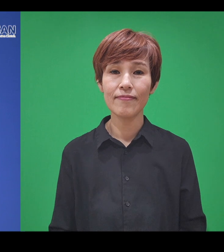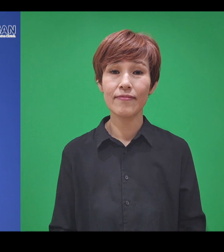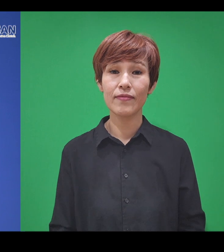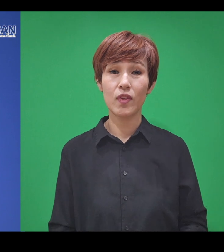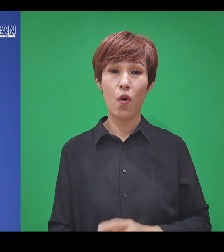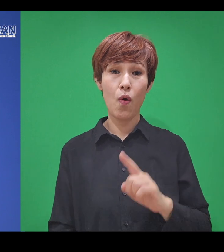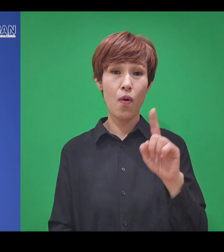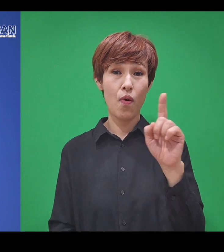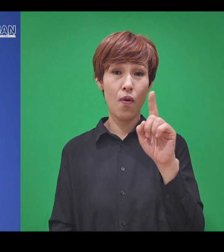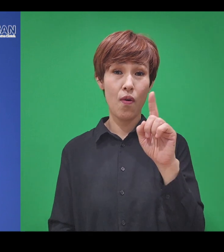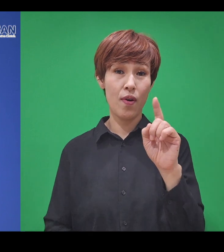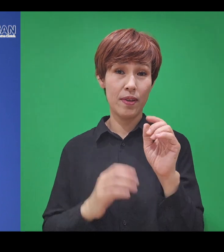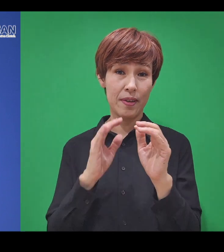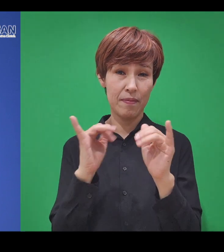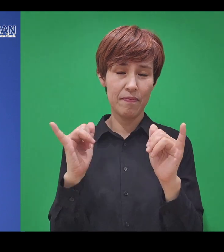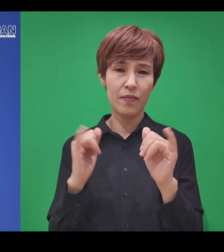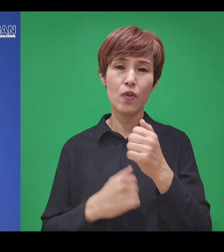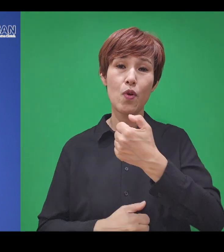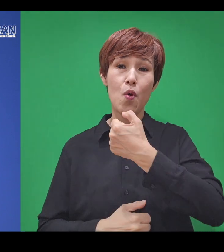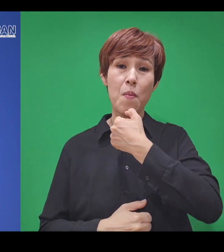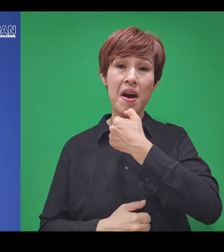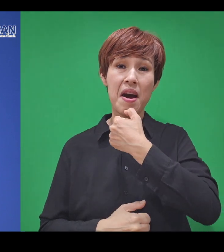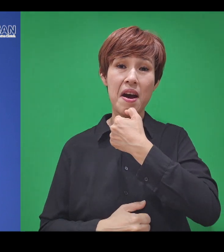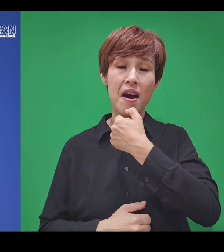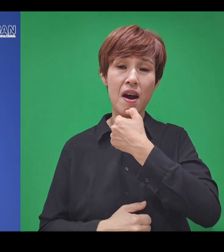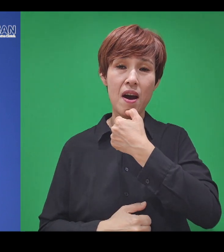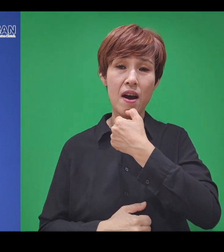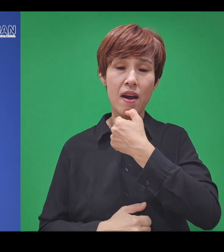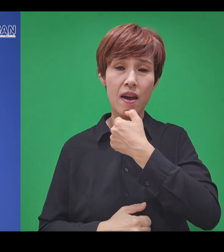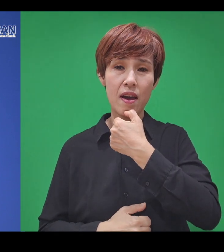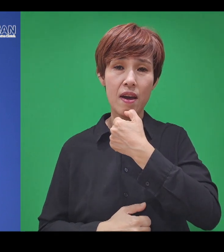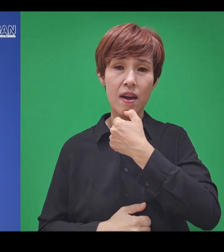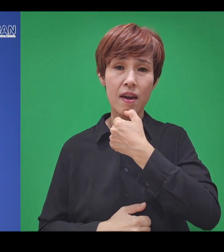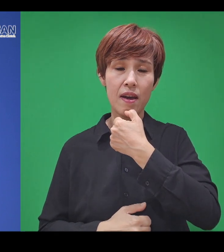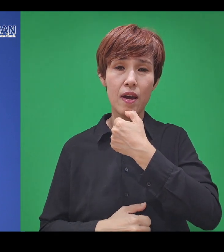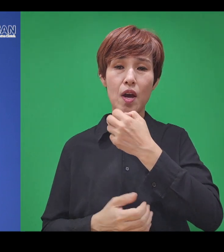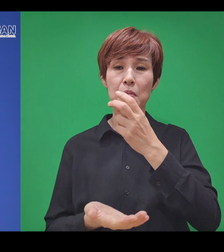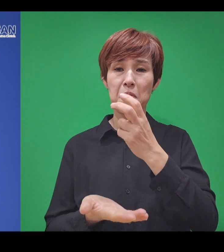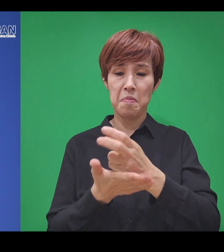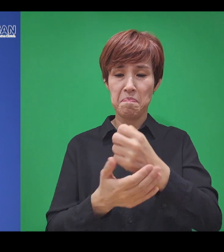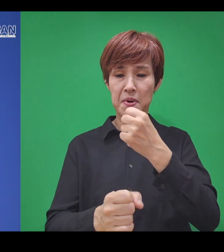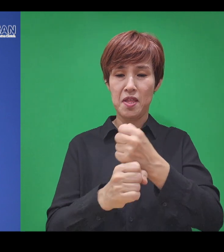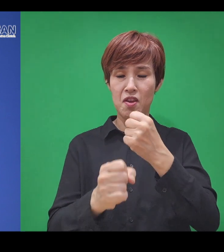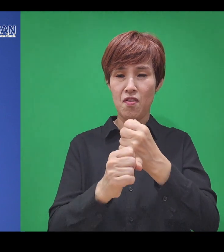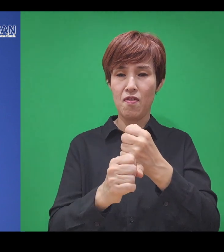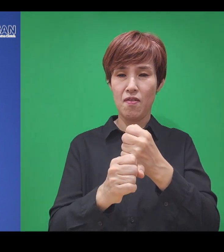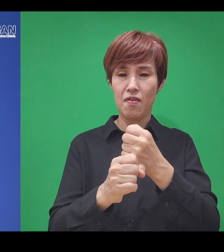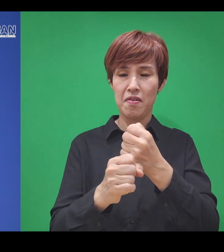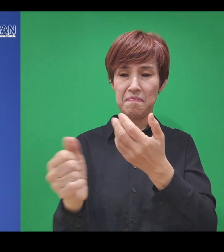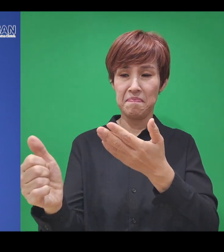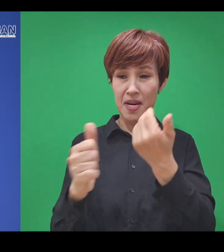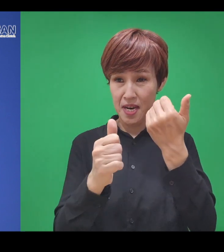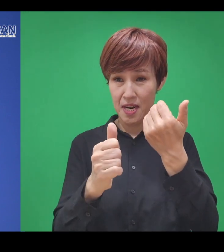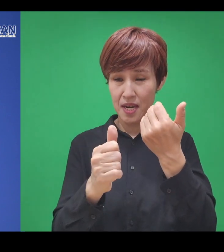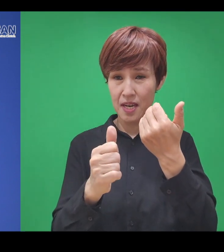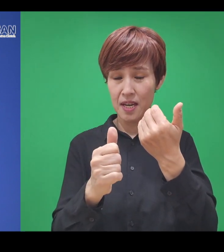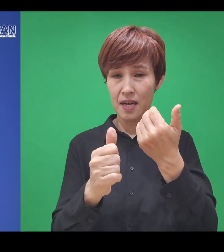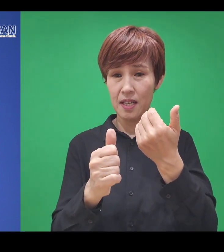어떤 사람들은 로마의 황제가 세웠고 로마의 법을 세우라고 부름받았지만